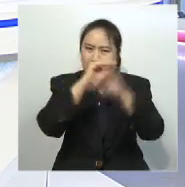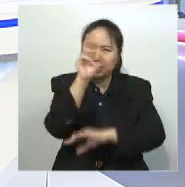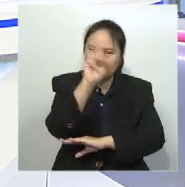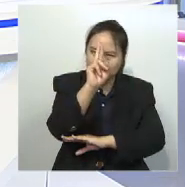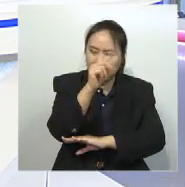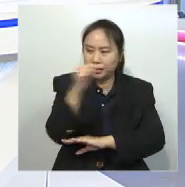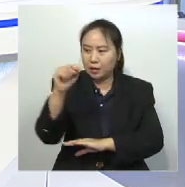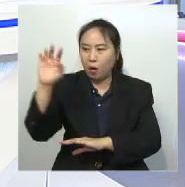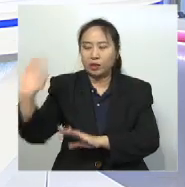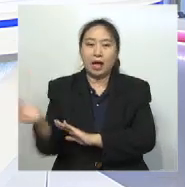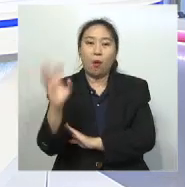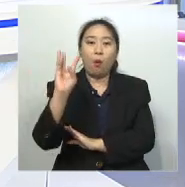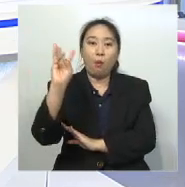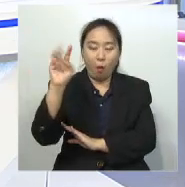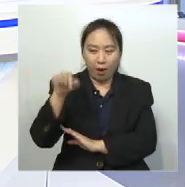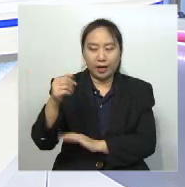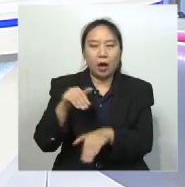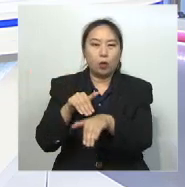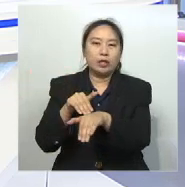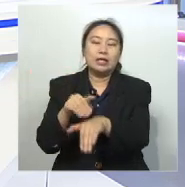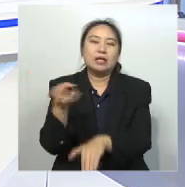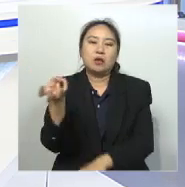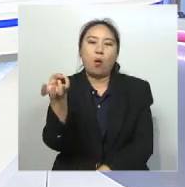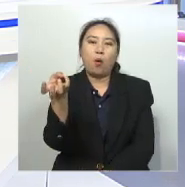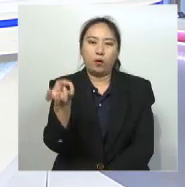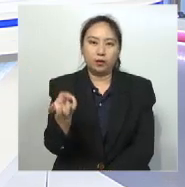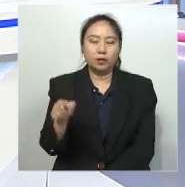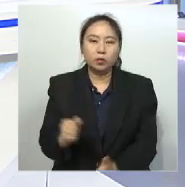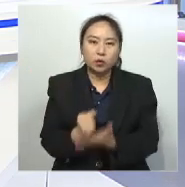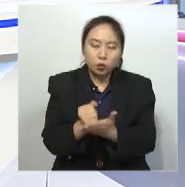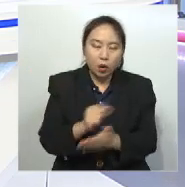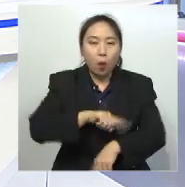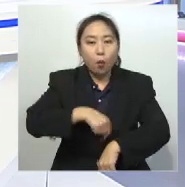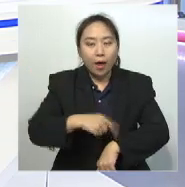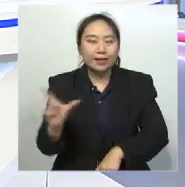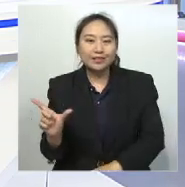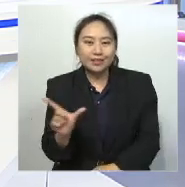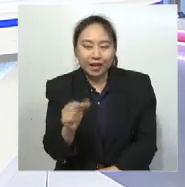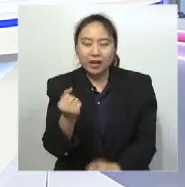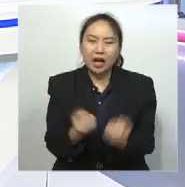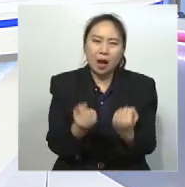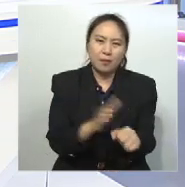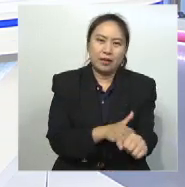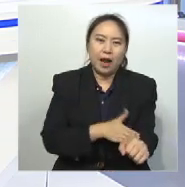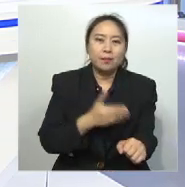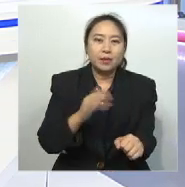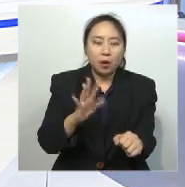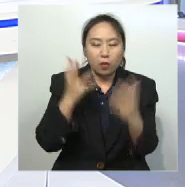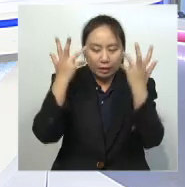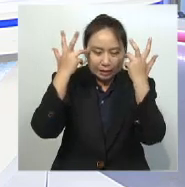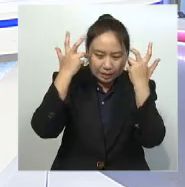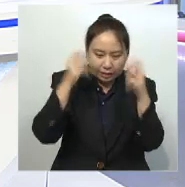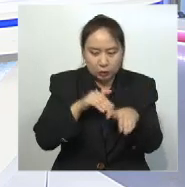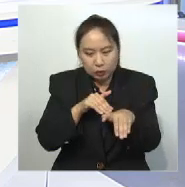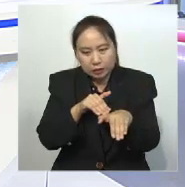าณหกโมงเช้าเนี่ยแหละจะเป็นช่วงที่รถไม่ค่อยหนาแน่นมากนักทำให้ประหยัดเวลาในเรื่องของการขับขี่แล้วก็ลดความเครียดเว